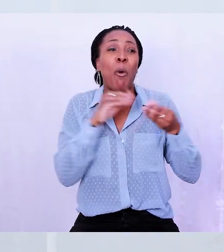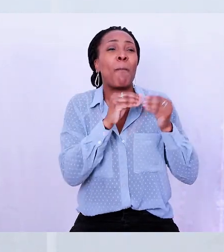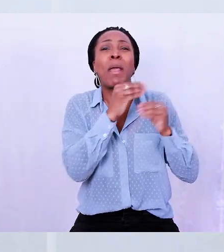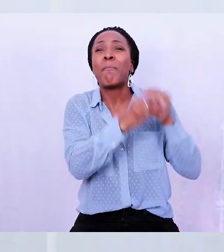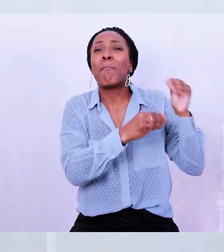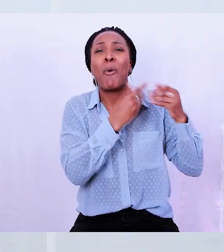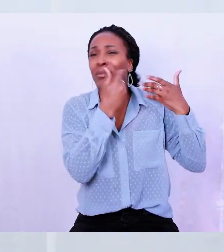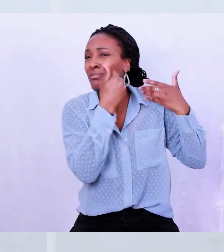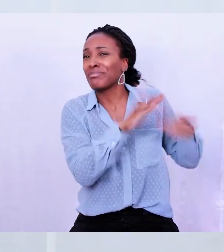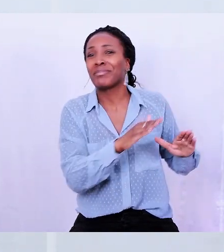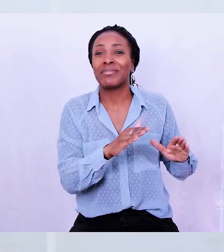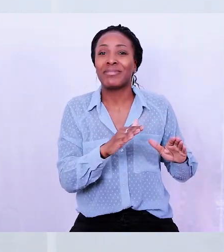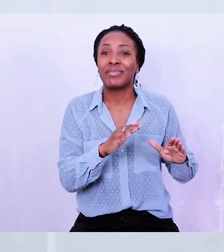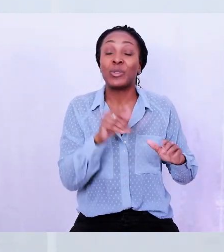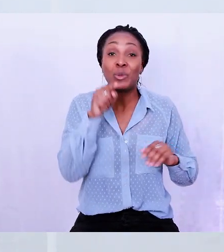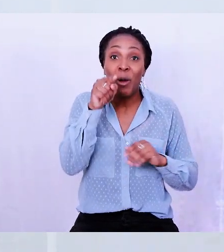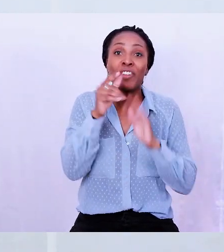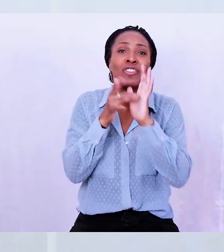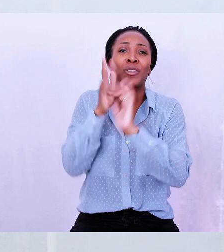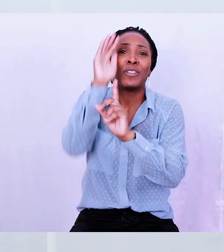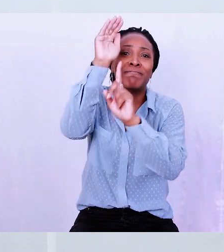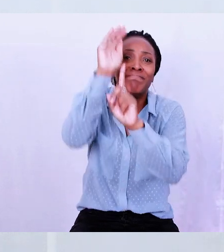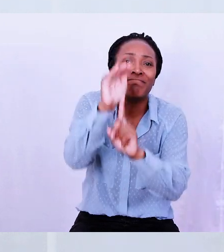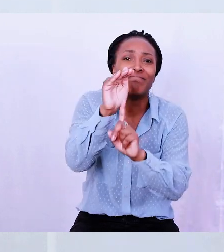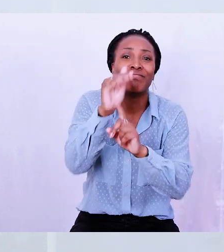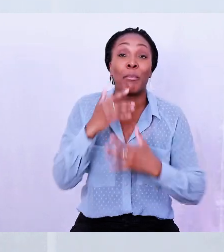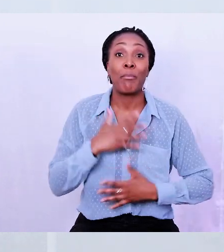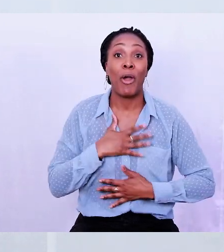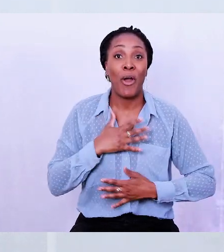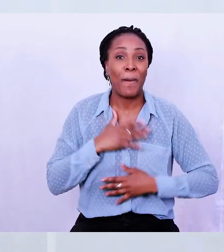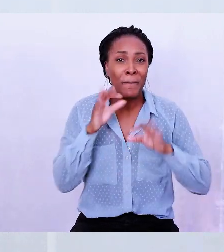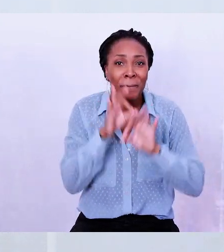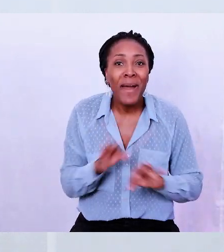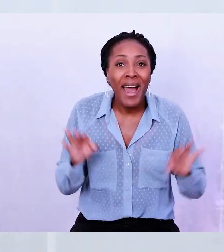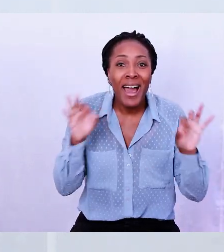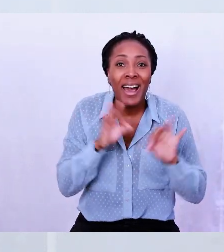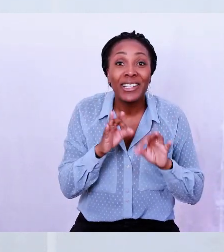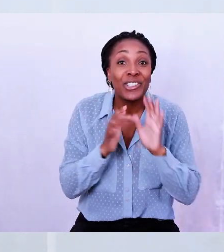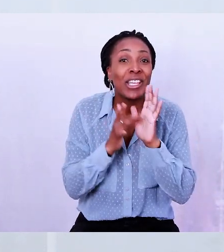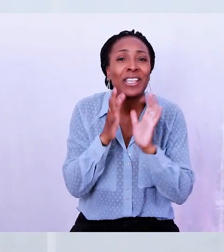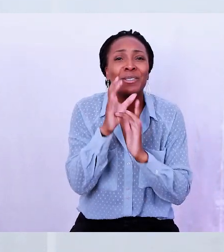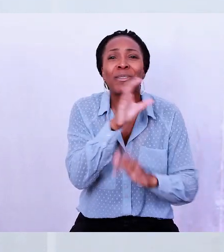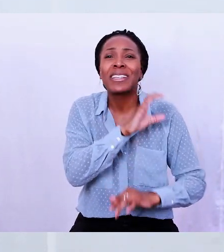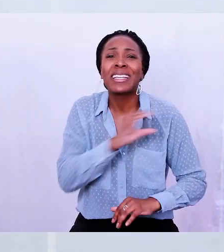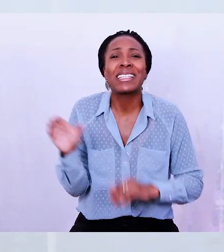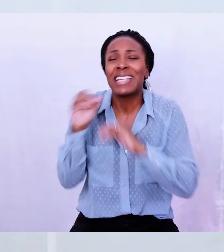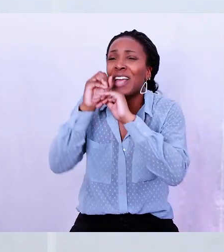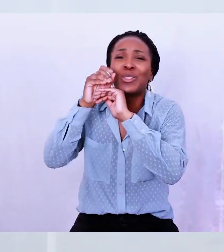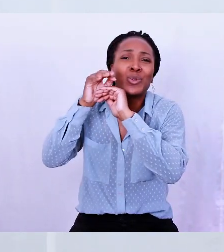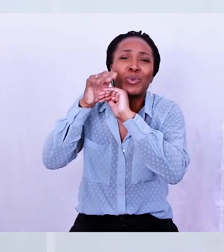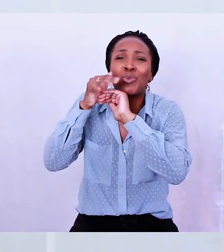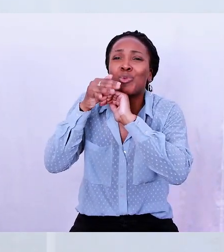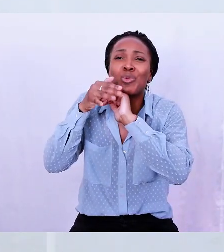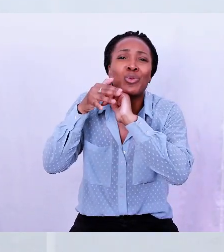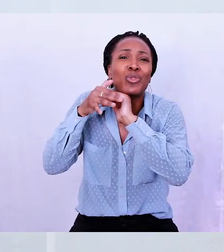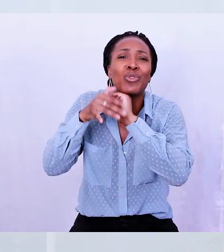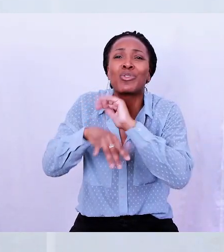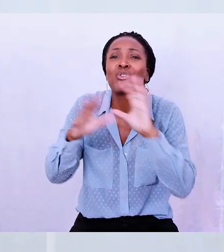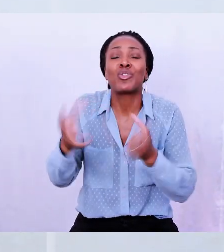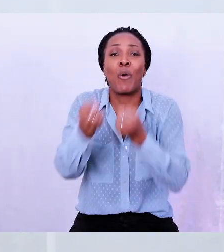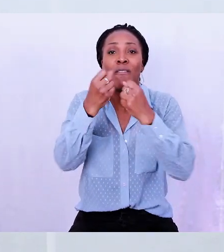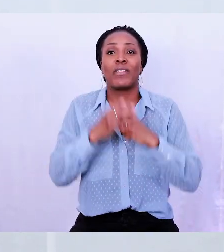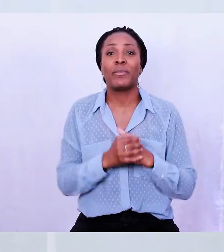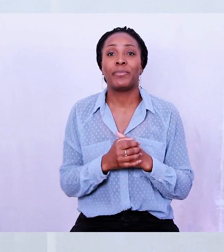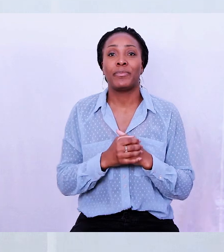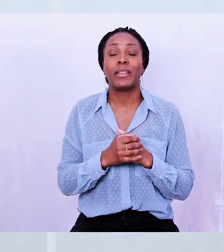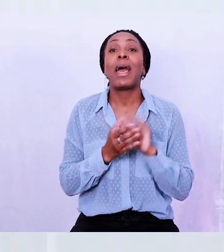monde, et que tu es sous sa main, et que tu n'as rien à craindre. Jésus-Christ est la source du salut.